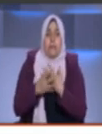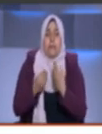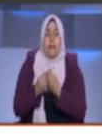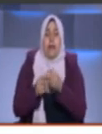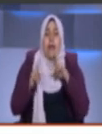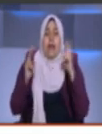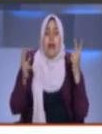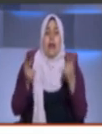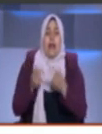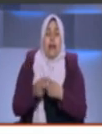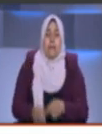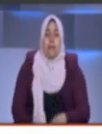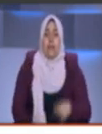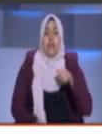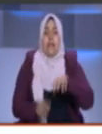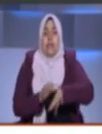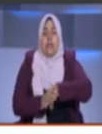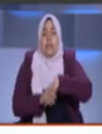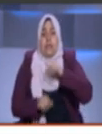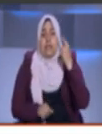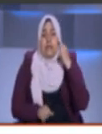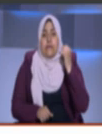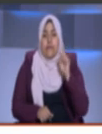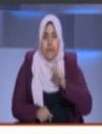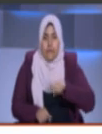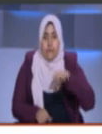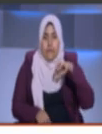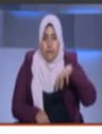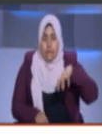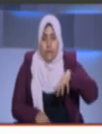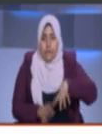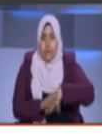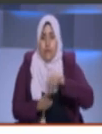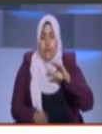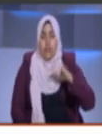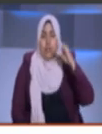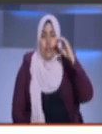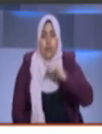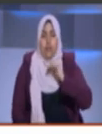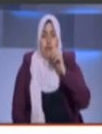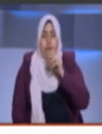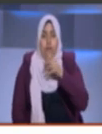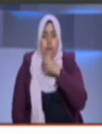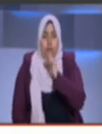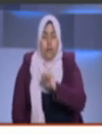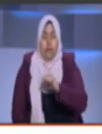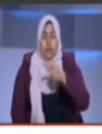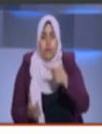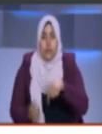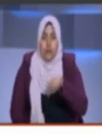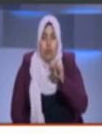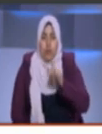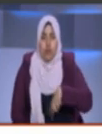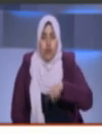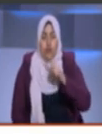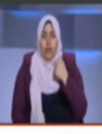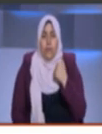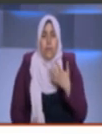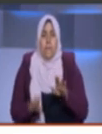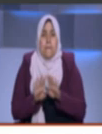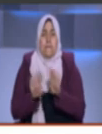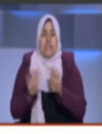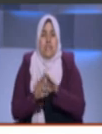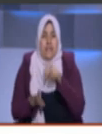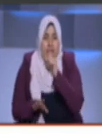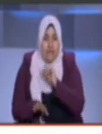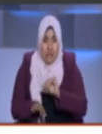عالميه كانت تقوم في هنا في جنوب فرنسا في مدينه افينيون، احتفاليه المسرح الفرنسي، وتم